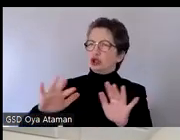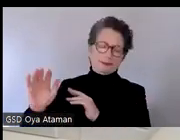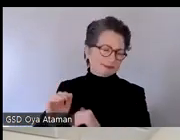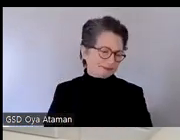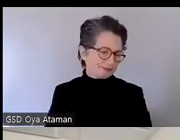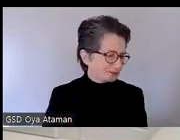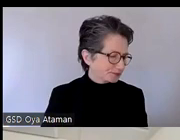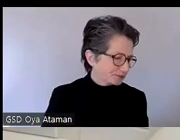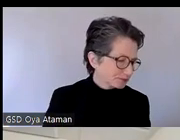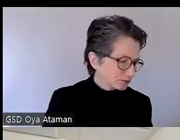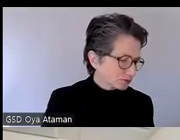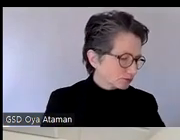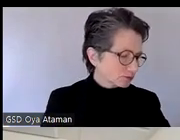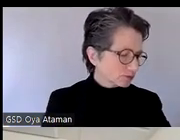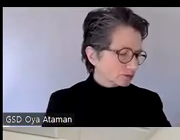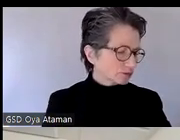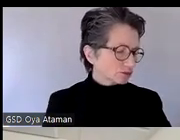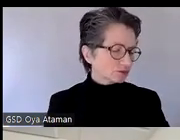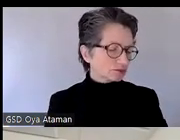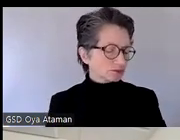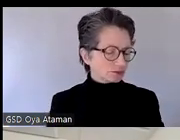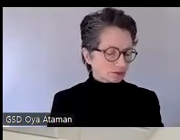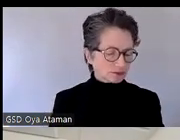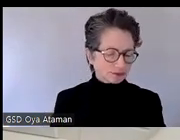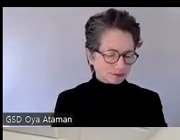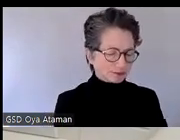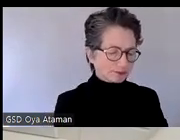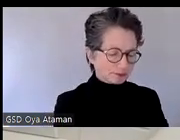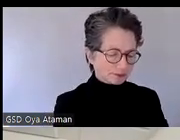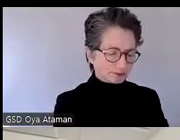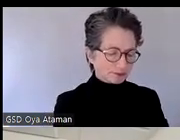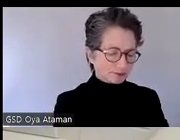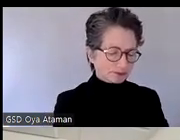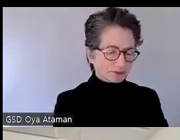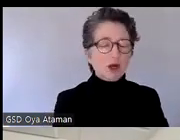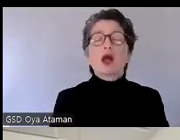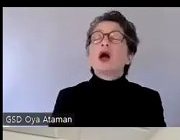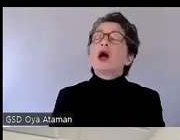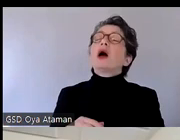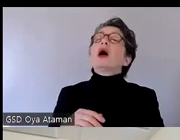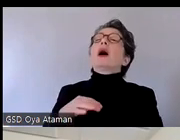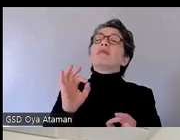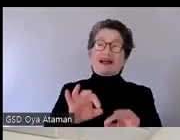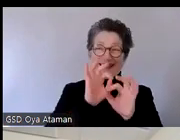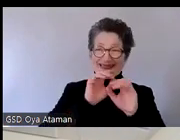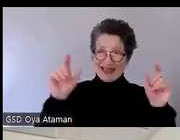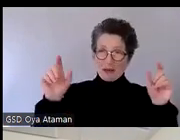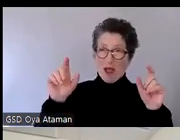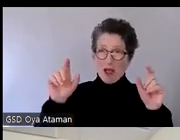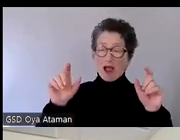Und da wird auch eine Studie jedes Jahr zu einem gewählten Thema durchgeführt und auch die